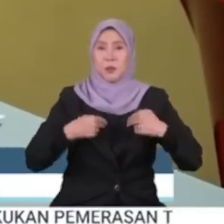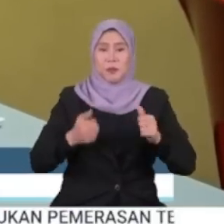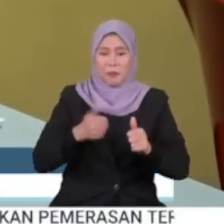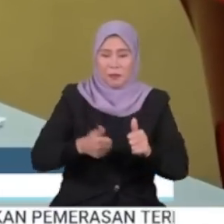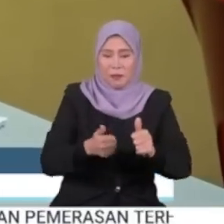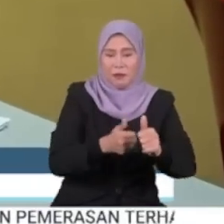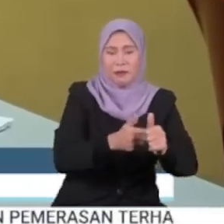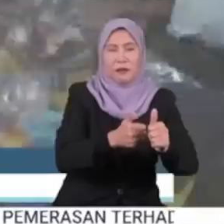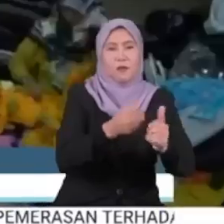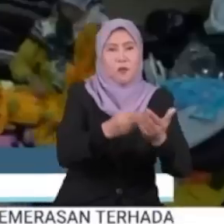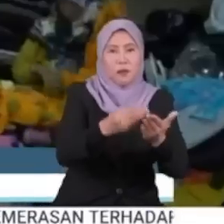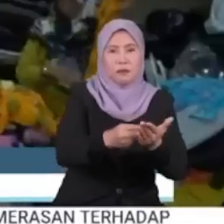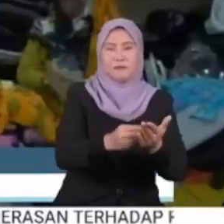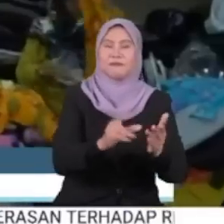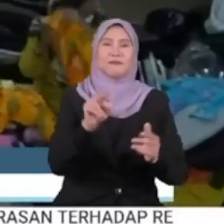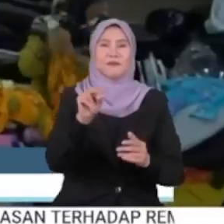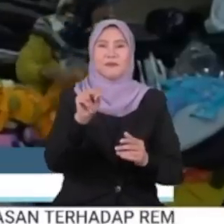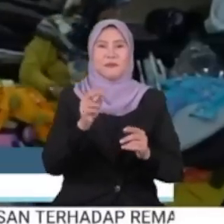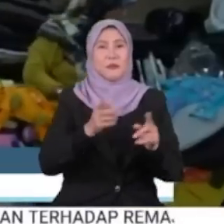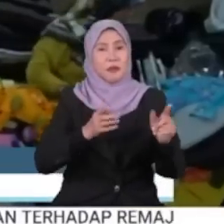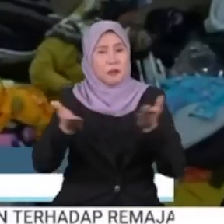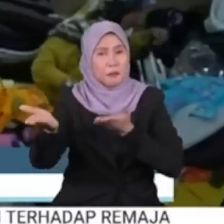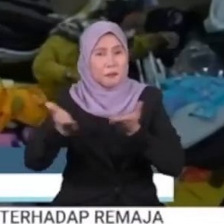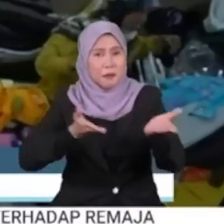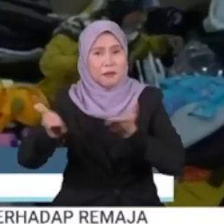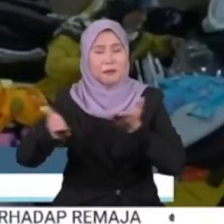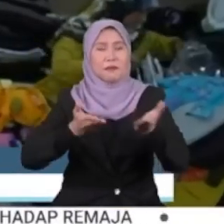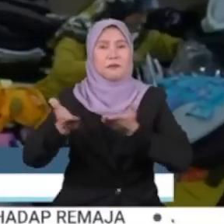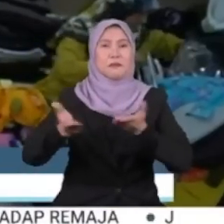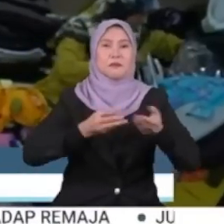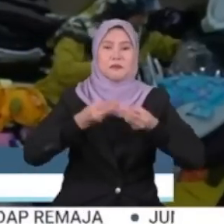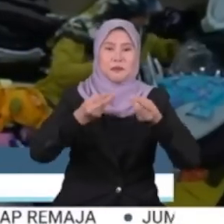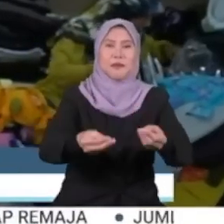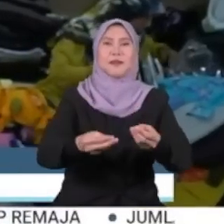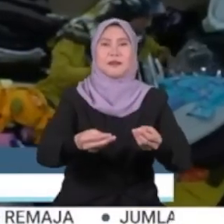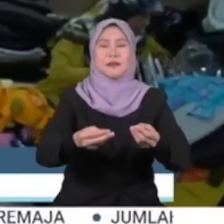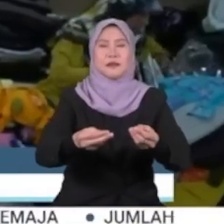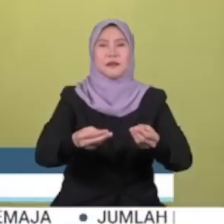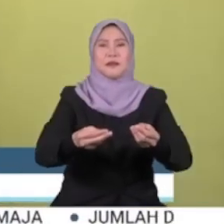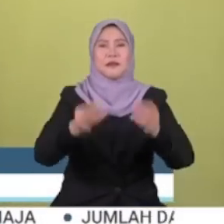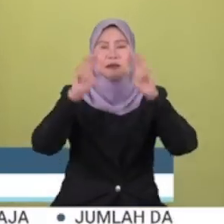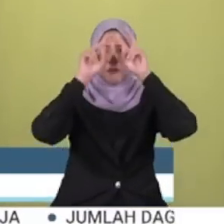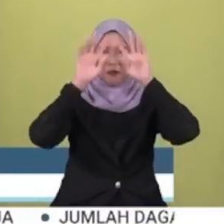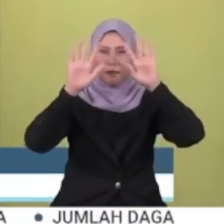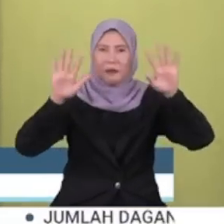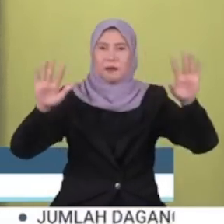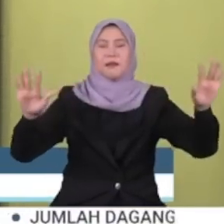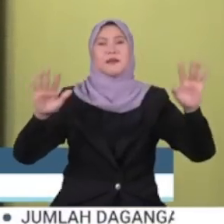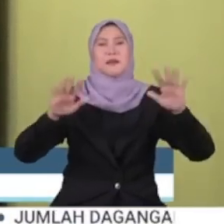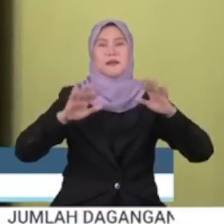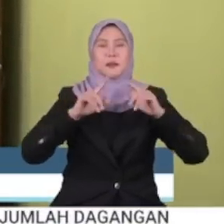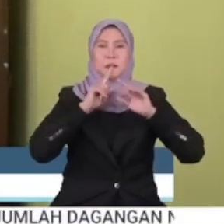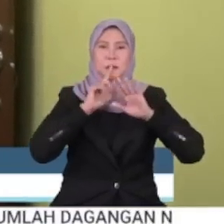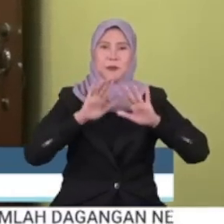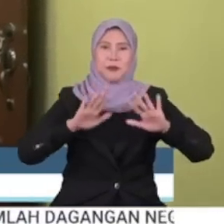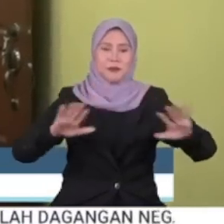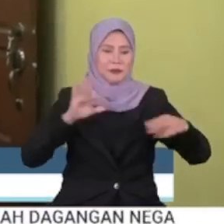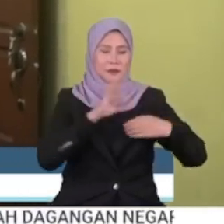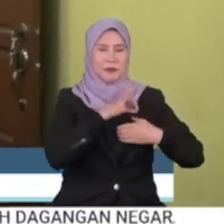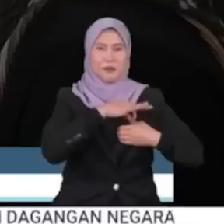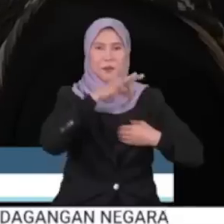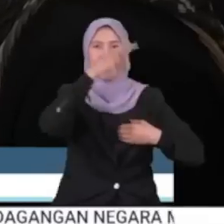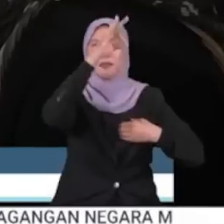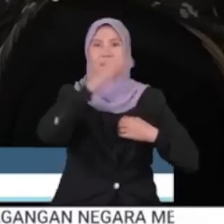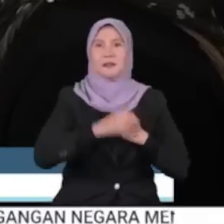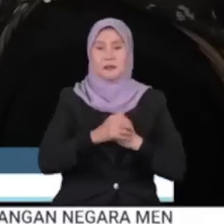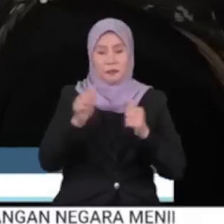mengejar kebahagiaan dengan wang. Hikmah memberi itu sangat mendamaikan dan membahagiakan jiwa lah. Bukan